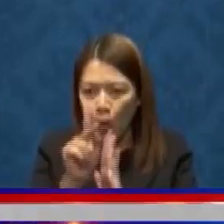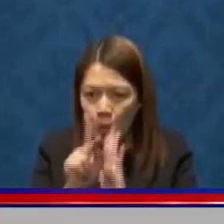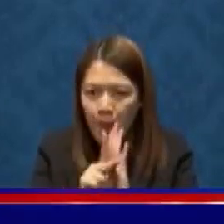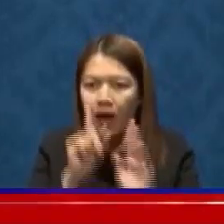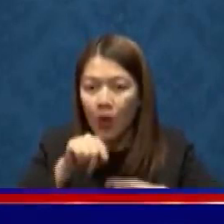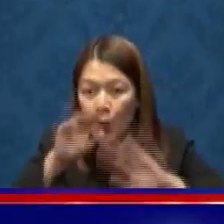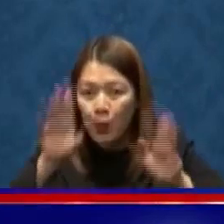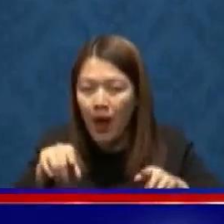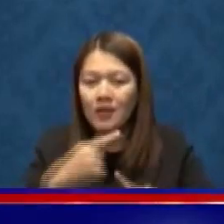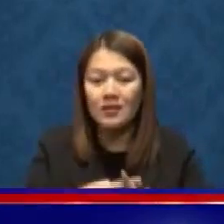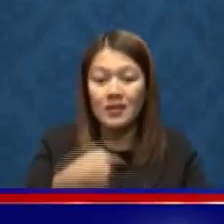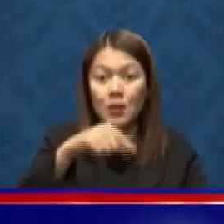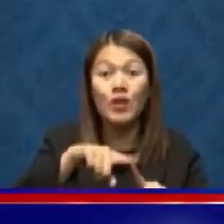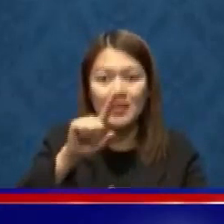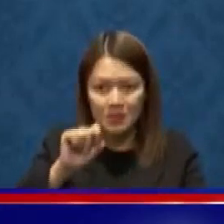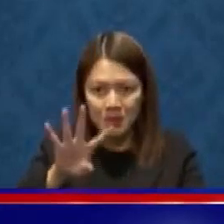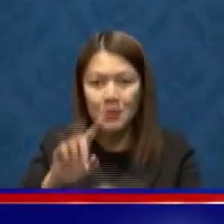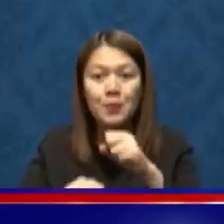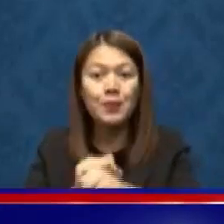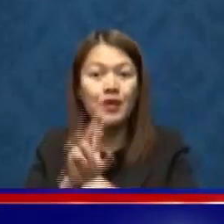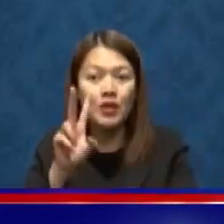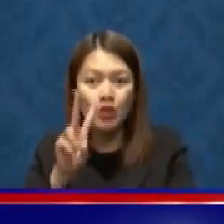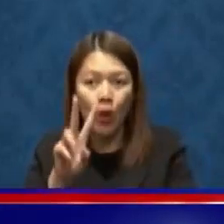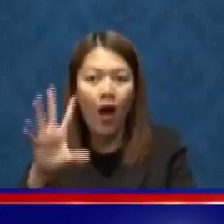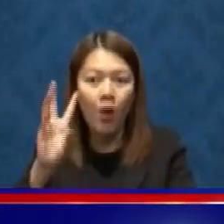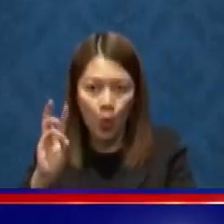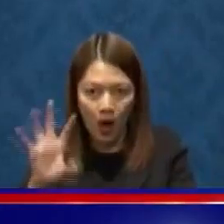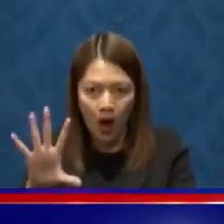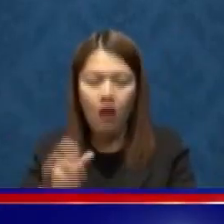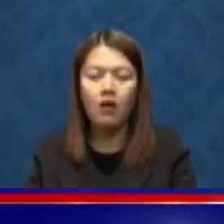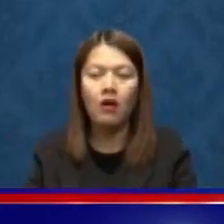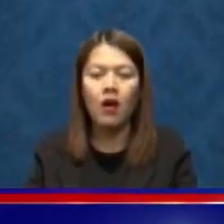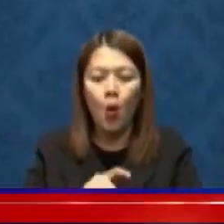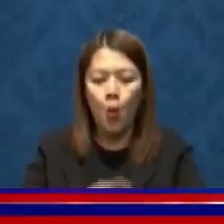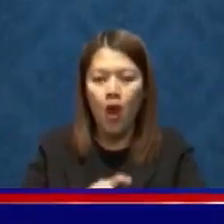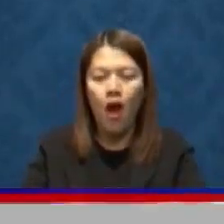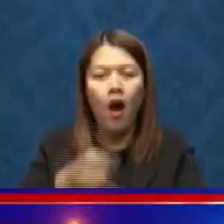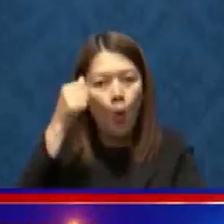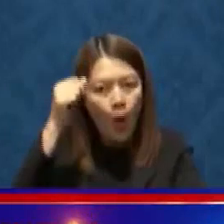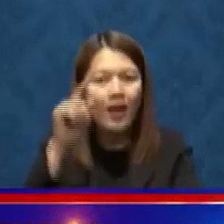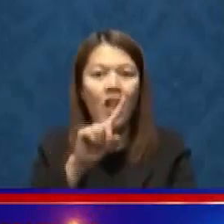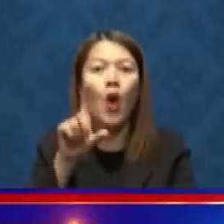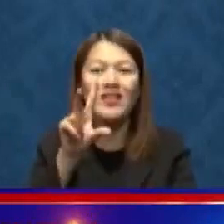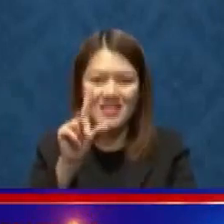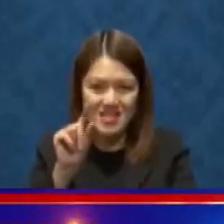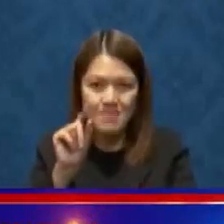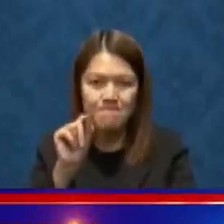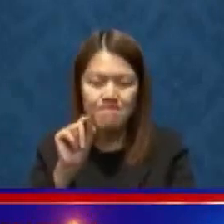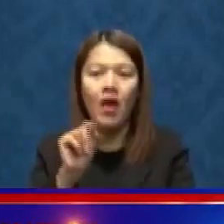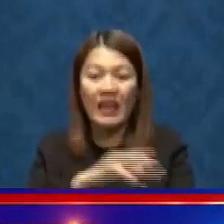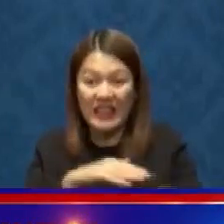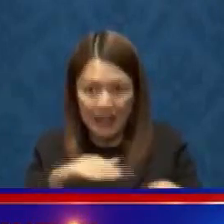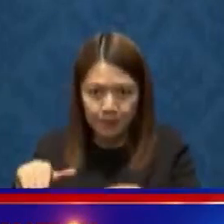24ตุลาคม 2565ครับในนี้เขียนว่าให้เวลาไว้ 120วันในการ